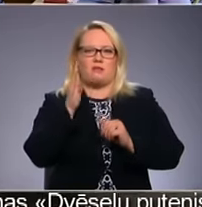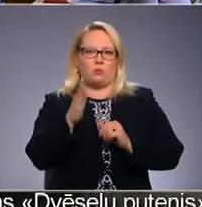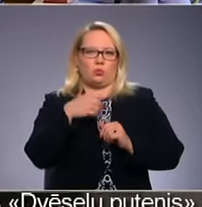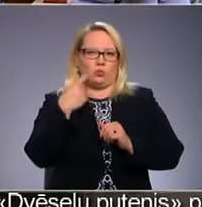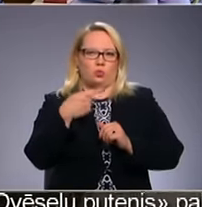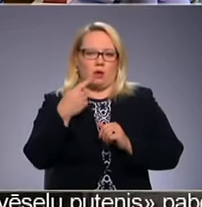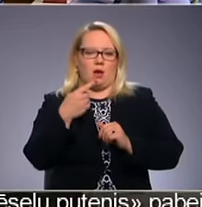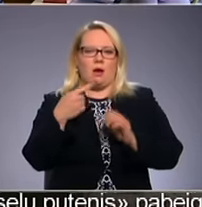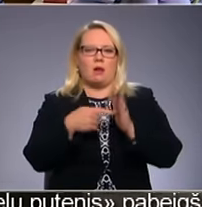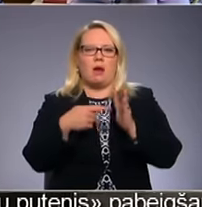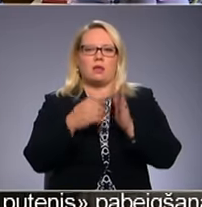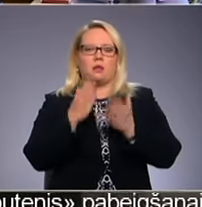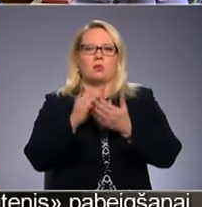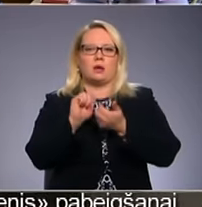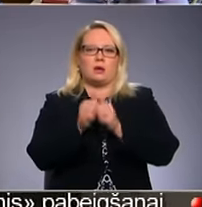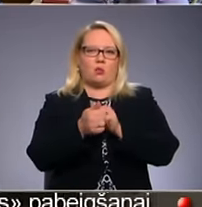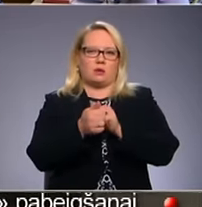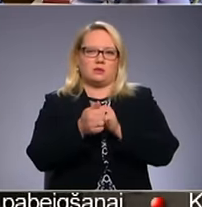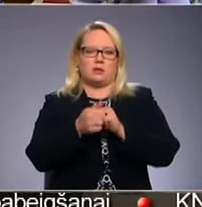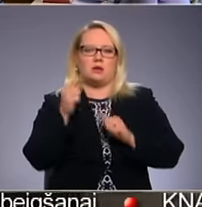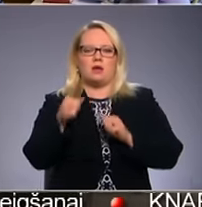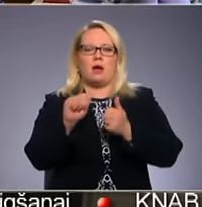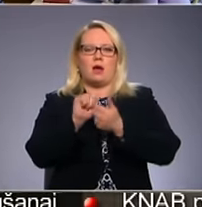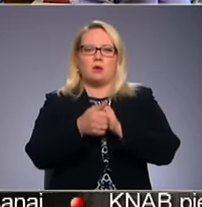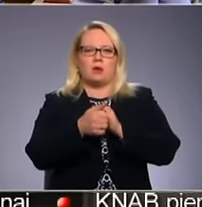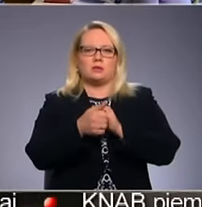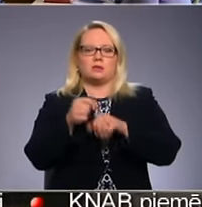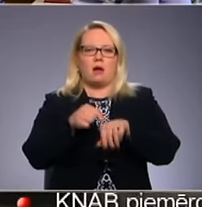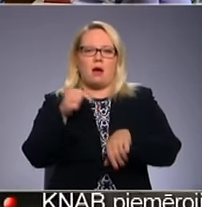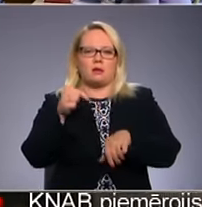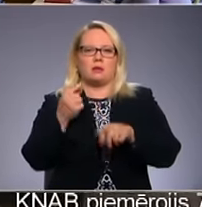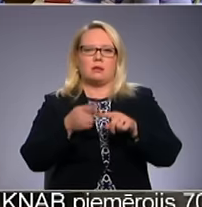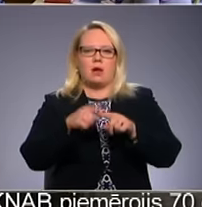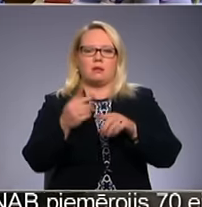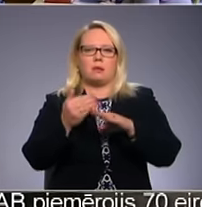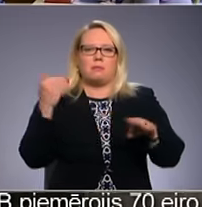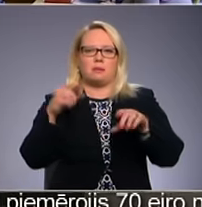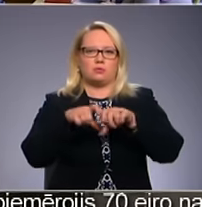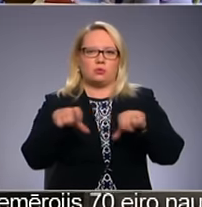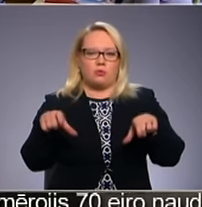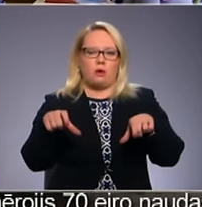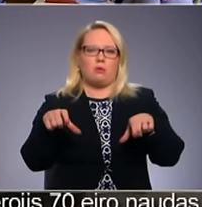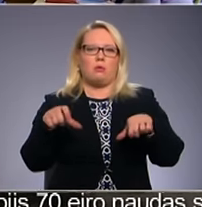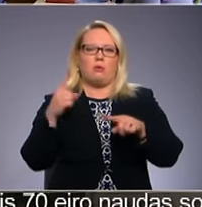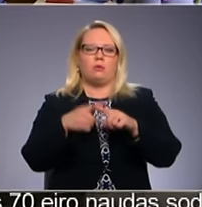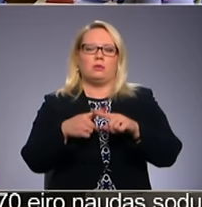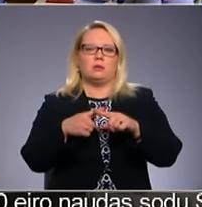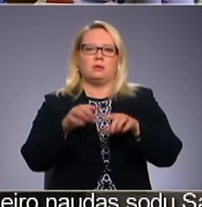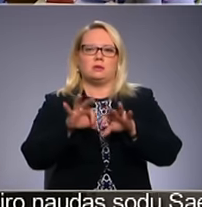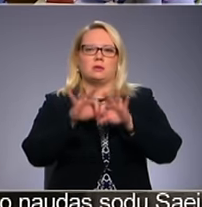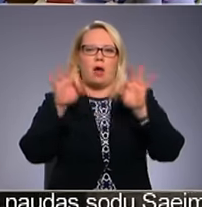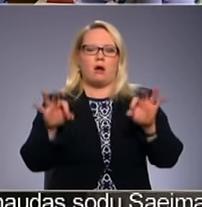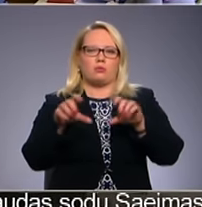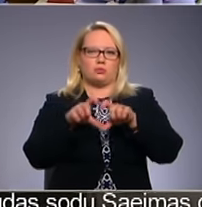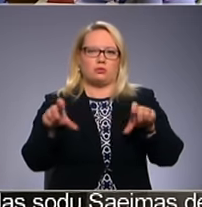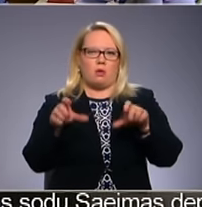kādā reorganizācija. Jā. Tā reorganizācija skar tātad pirmskola un